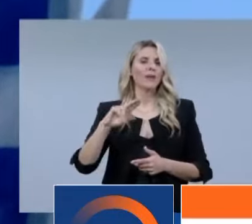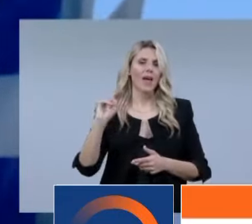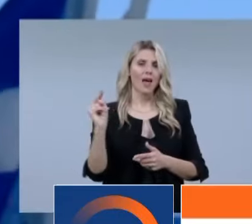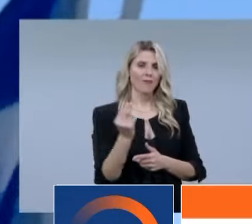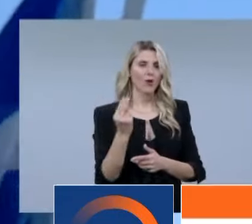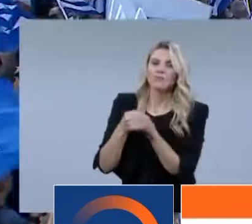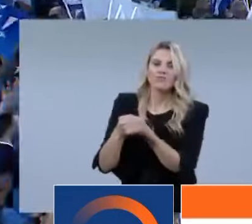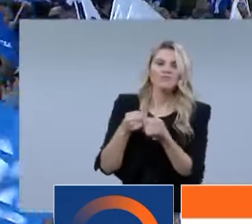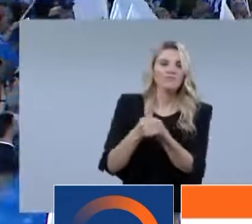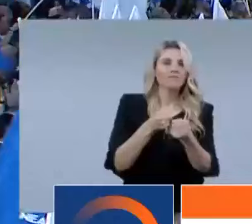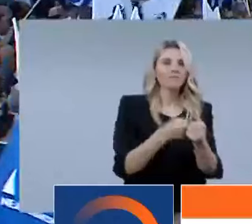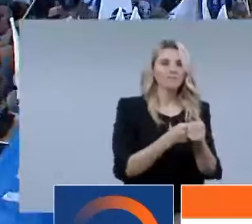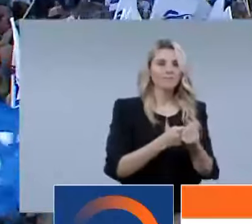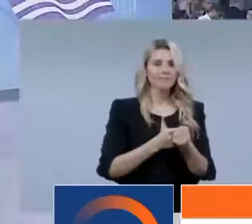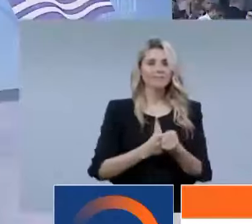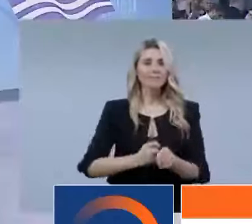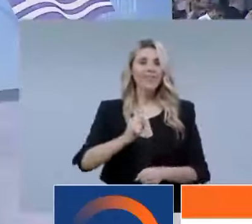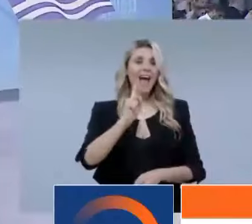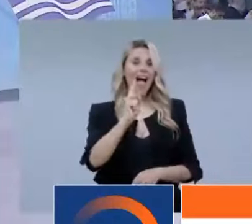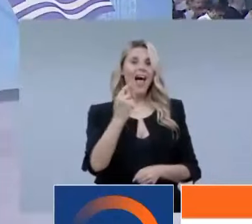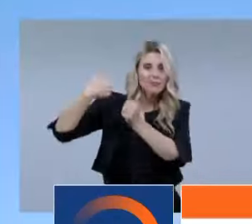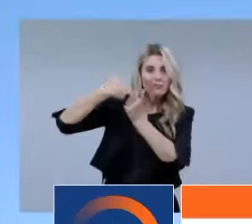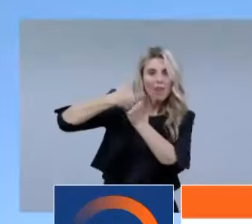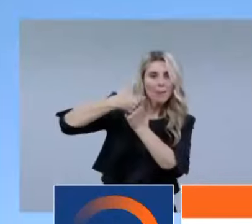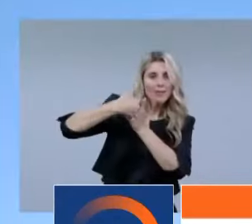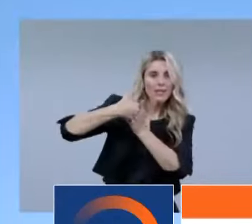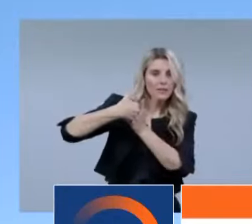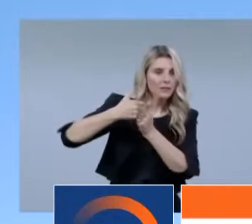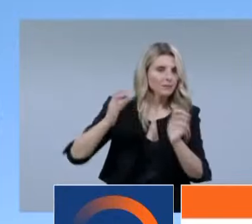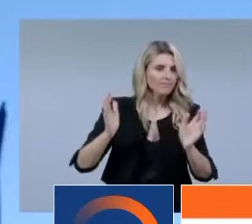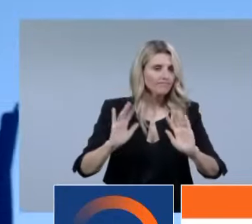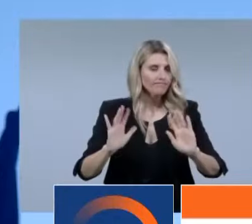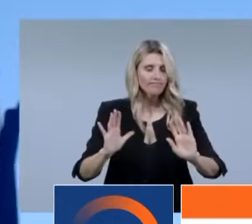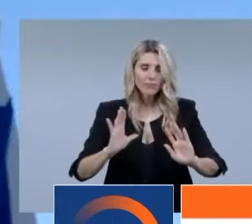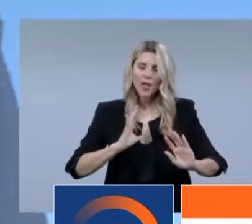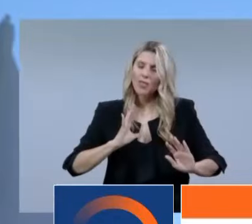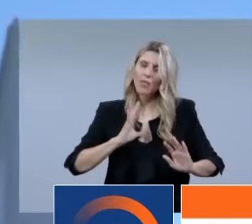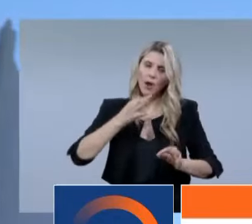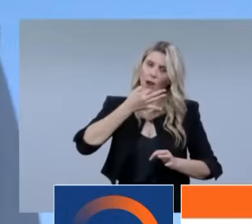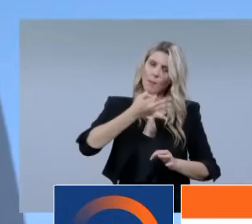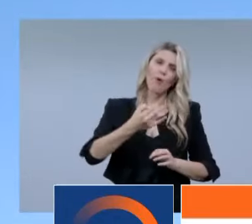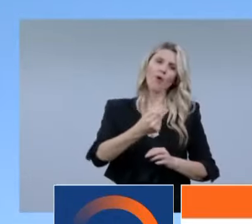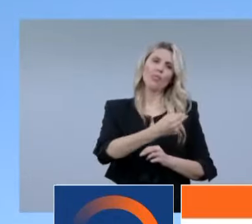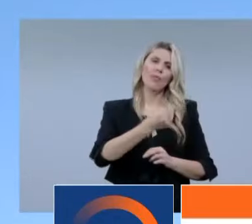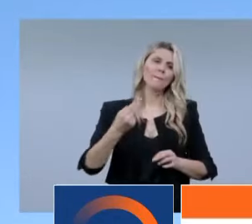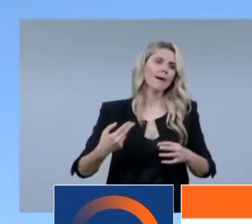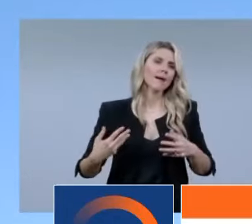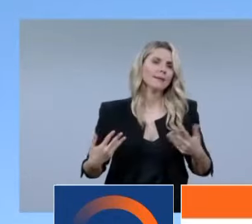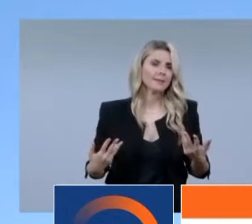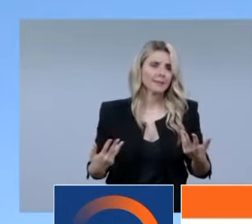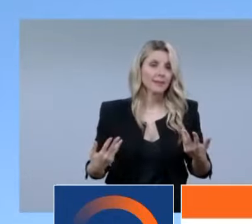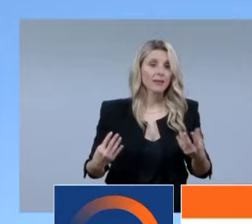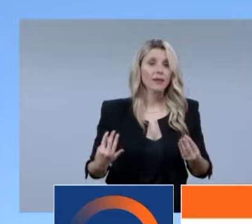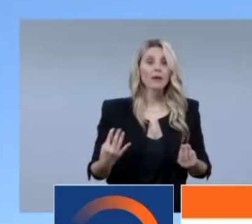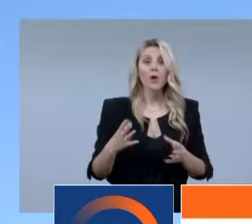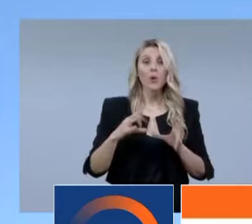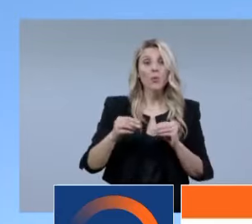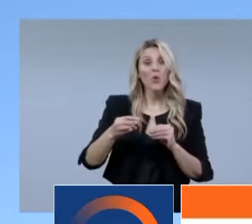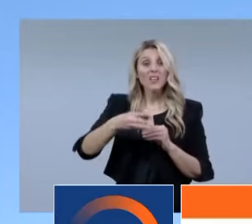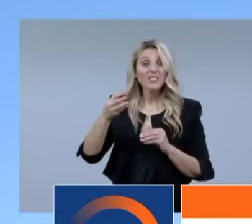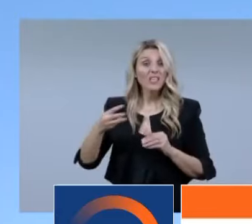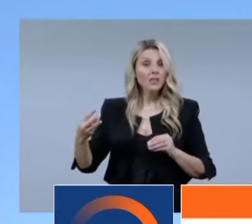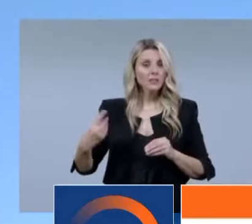γνωρίζουν. Είναι ανύπαρκτα. Δεν θα μιλήσω καθόλου για τους προσωπικούς χαρακτηρισμούς του αρχηγού της αξιωματικής αντιπολίτευσης, ο